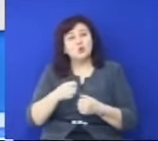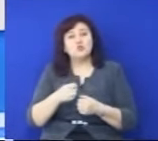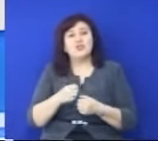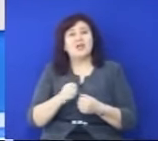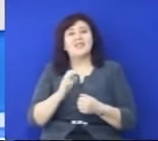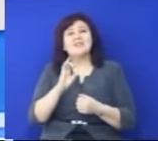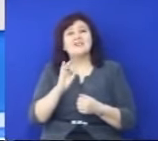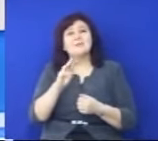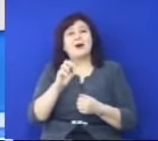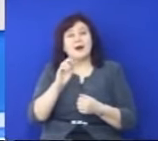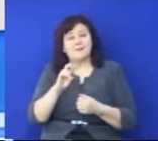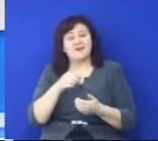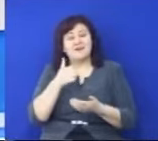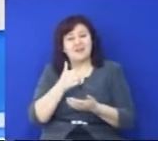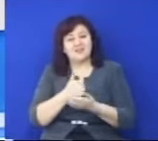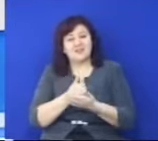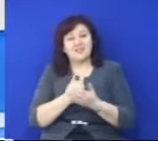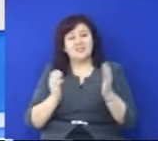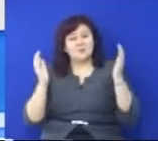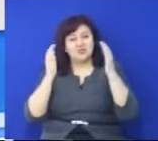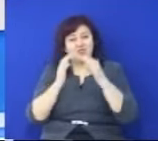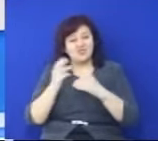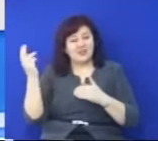арнайы келіп тапсырды. Шараға аудан әкімі